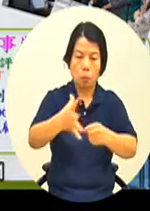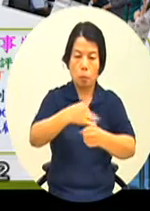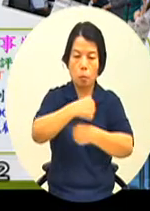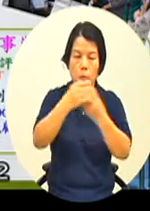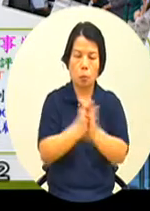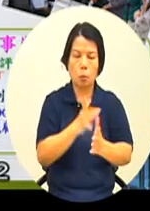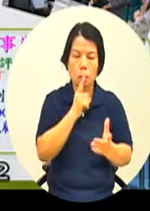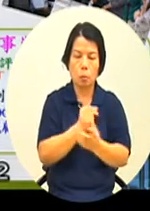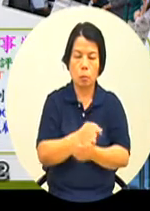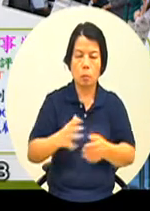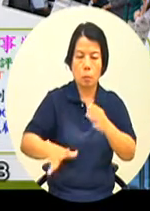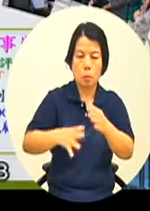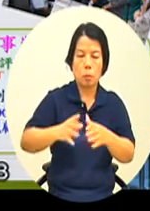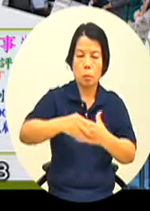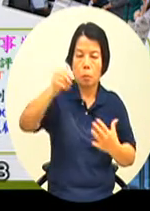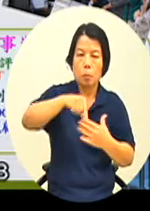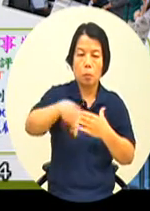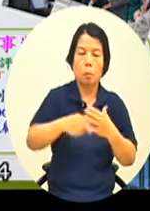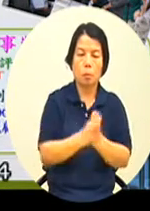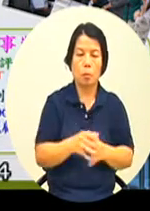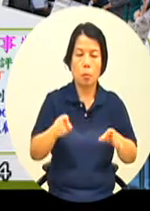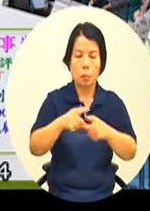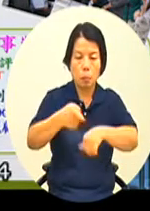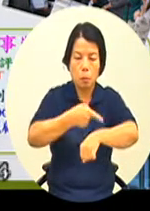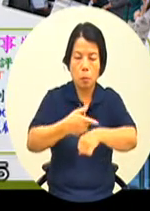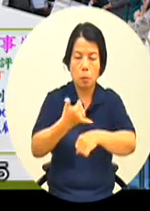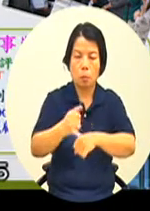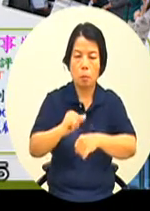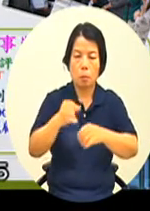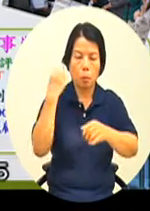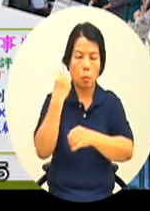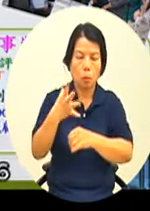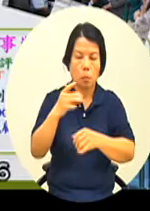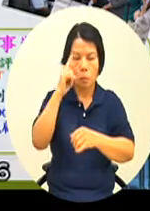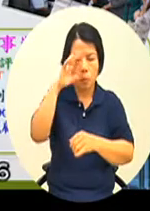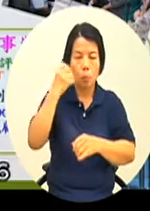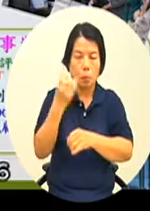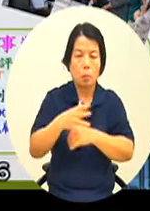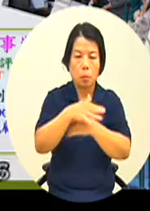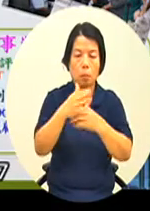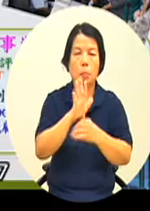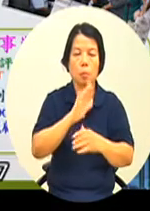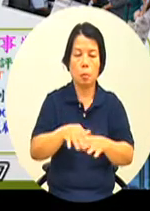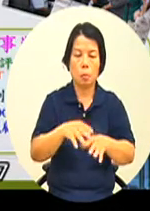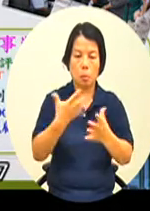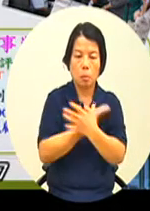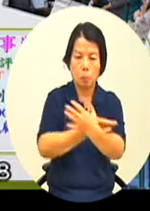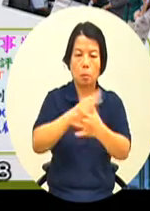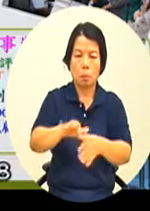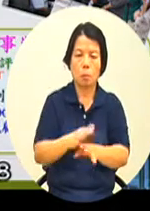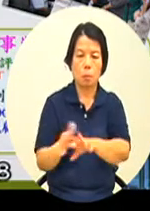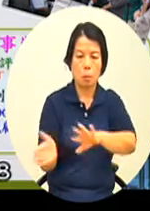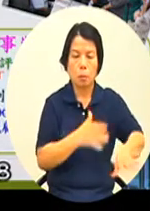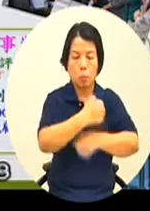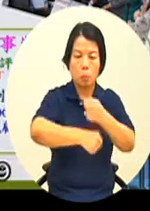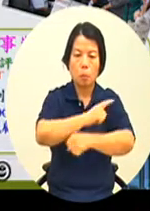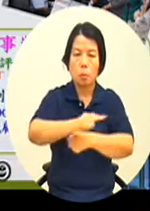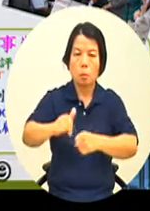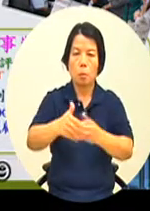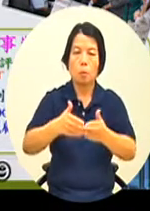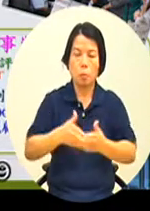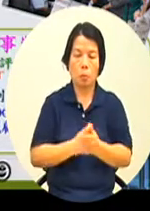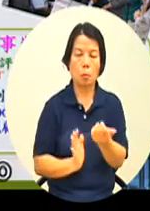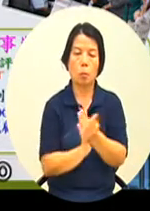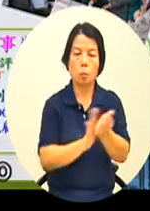我们行政的性别平等创新奖。另外也评选出我们的动物保姆 Super Keeper、Super Mother， 以及鼓